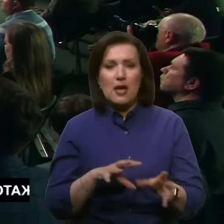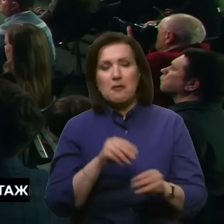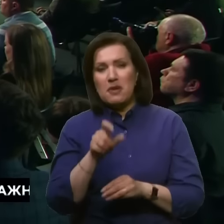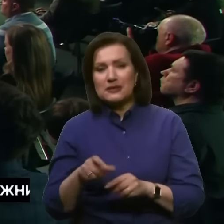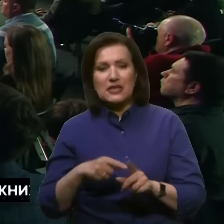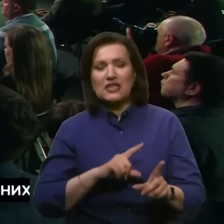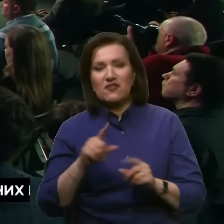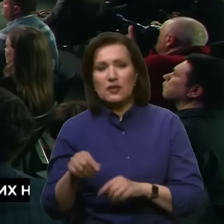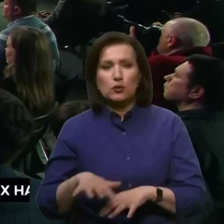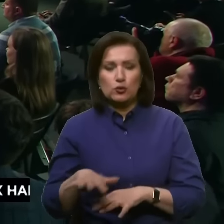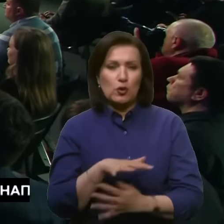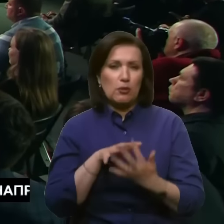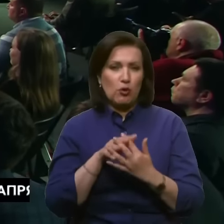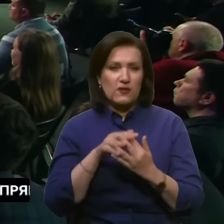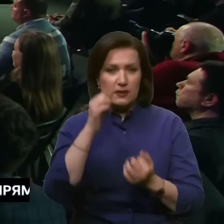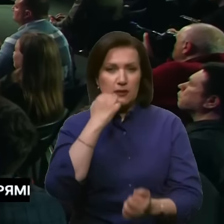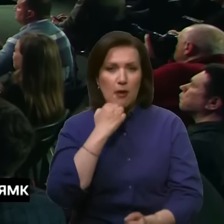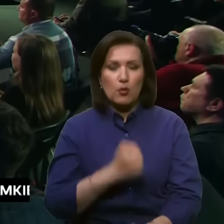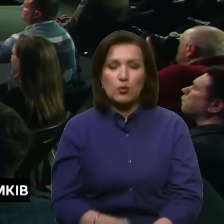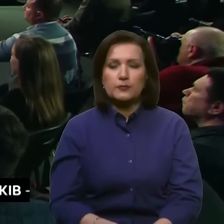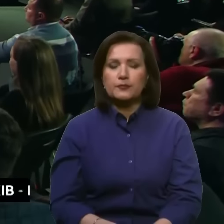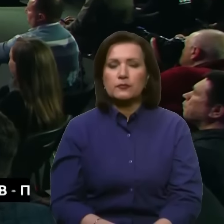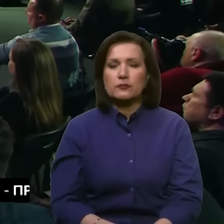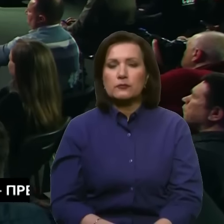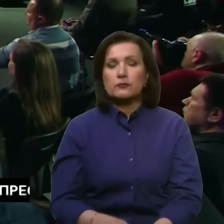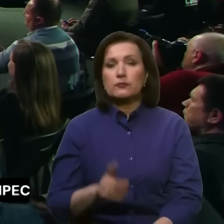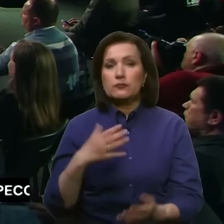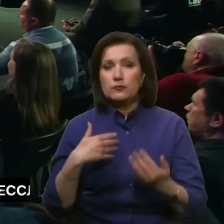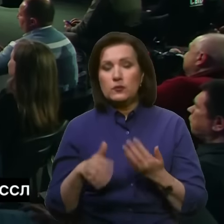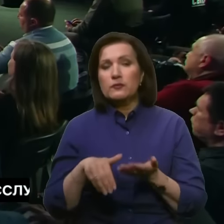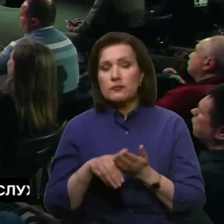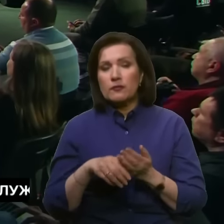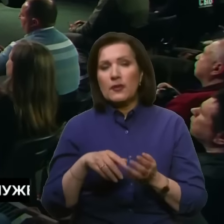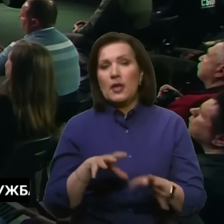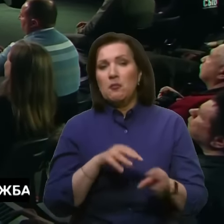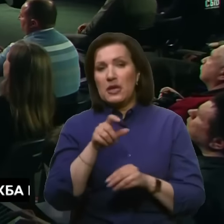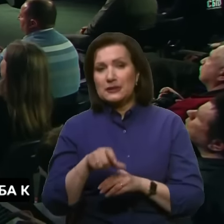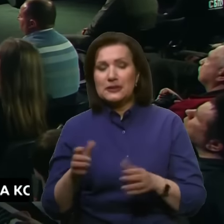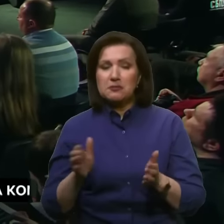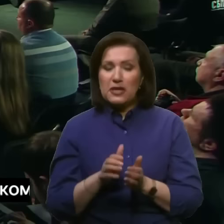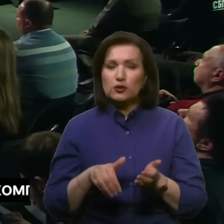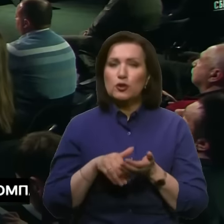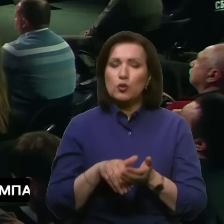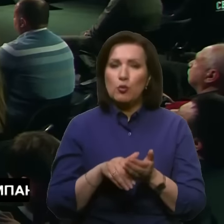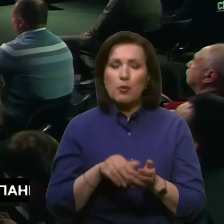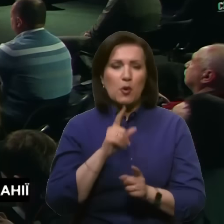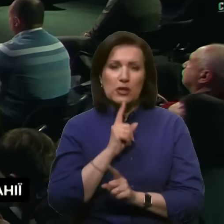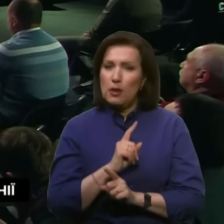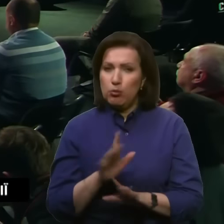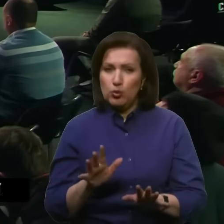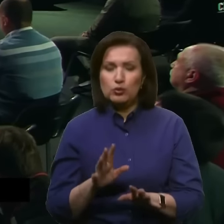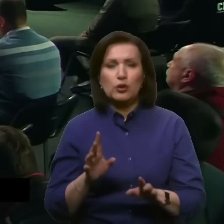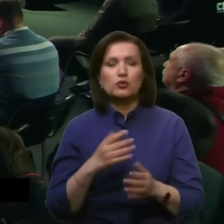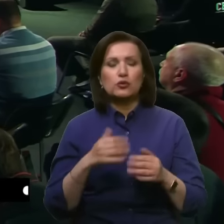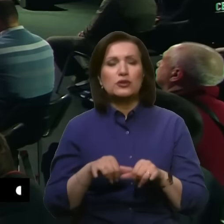які виїхали з зони бойових дій? Дякую. Що стосується допомоги переселенцям, зменшення допомоги не буде.